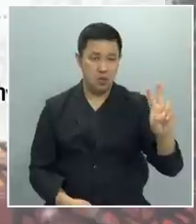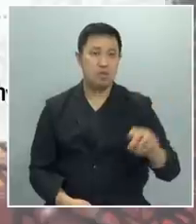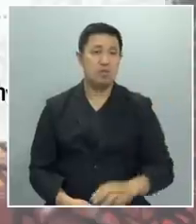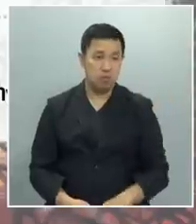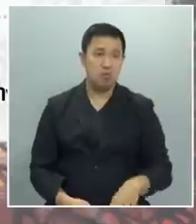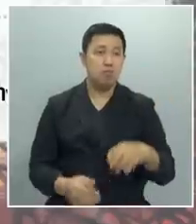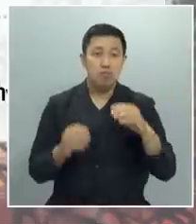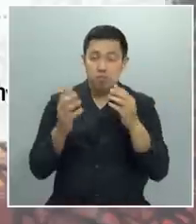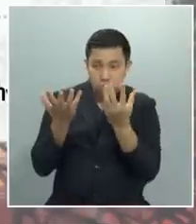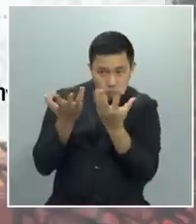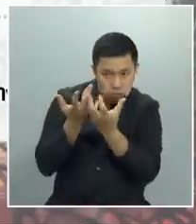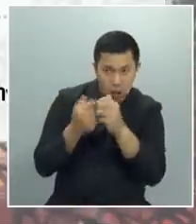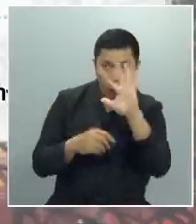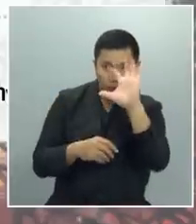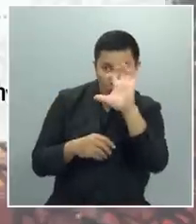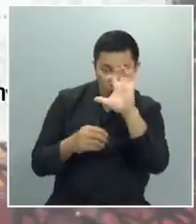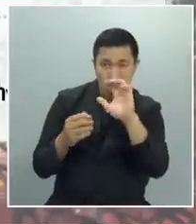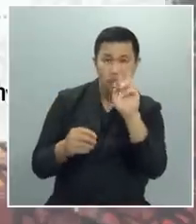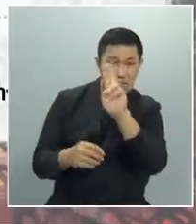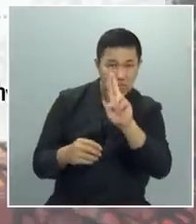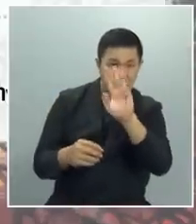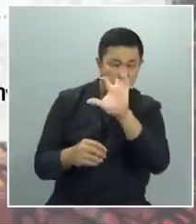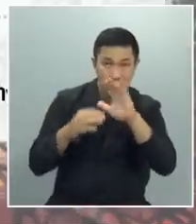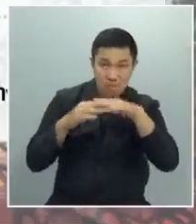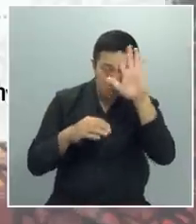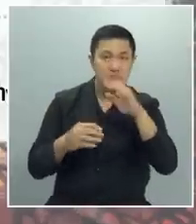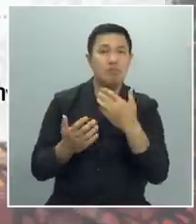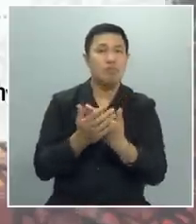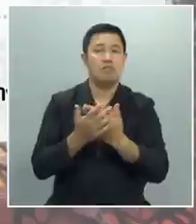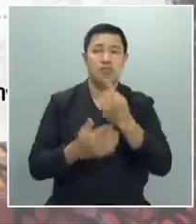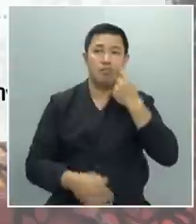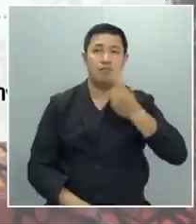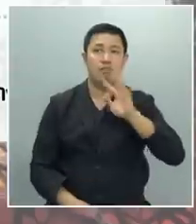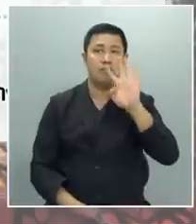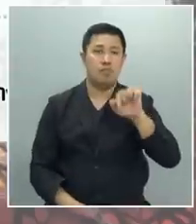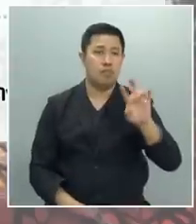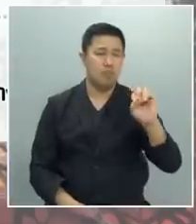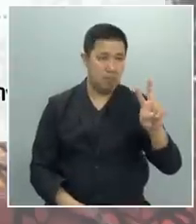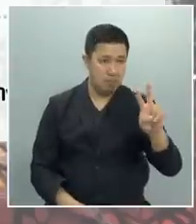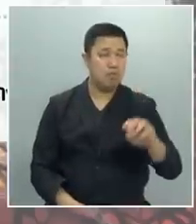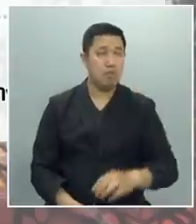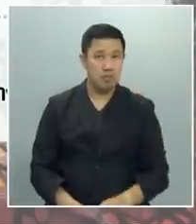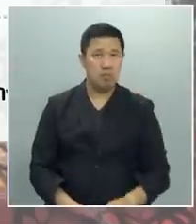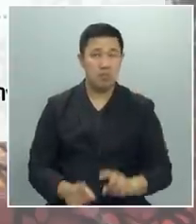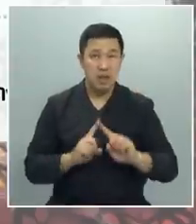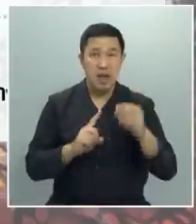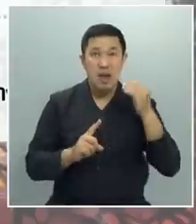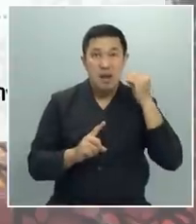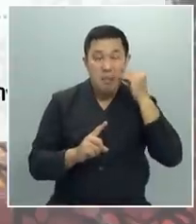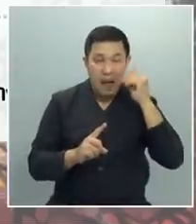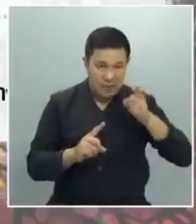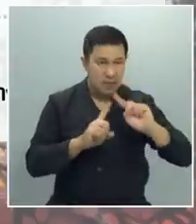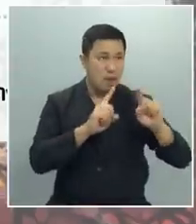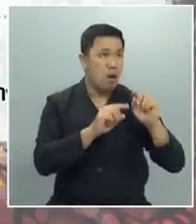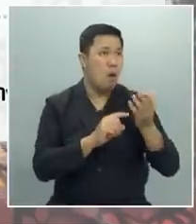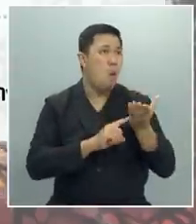ก็เท่าเดิมๆเนี่ยมีอะไรบ้างและอาจจะเป็นบ้านอยู่อาศัยแต่เราไปขึ้นไปเป็นอย่าง